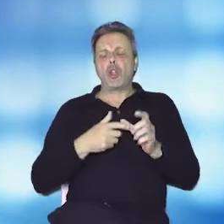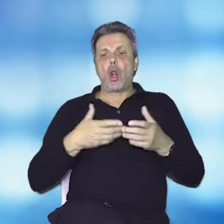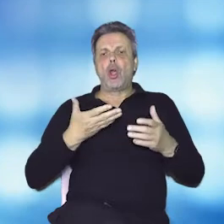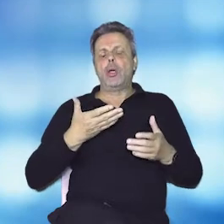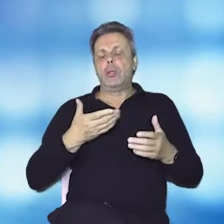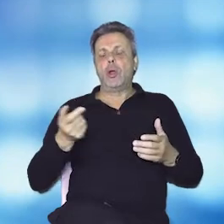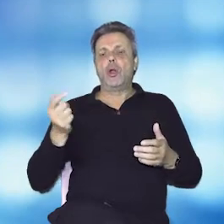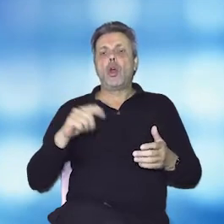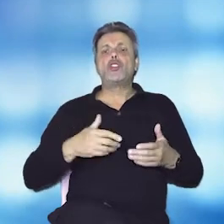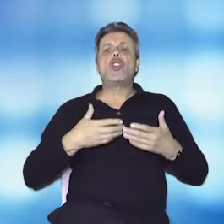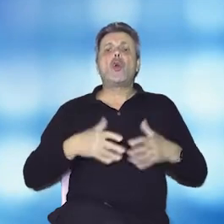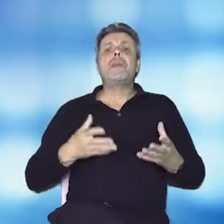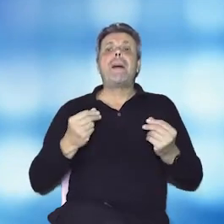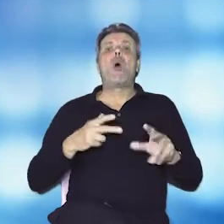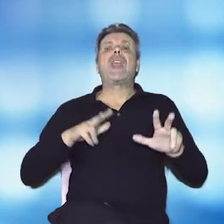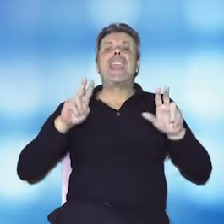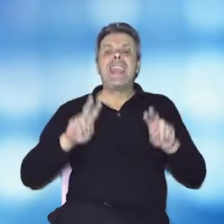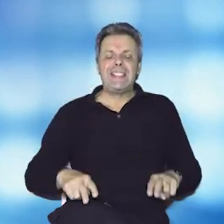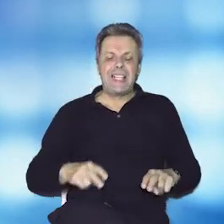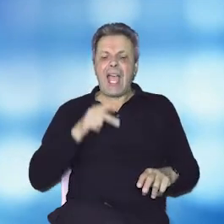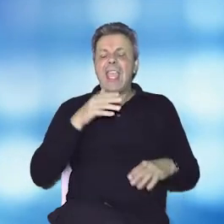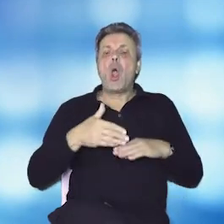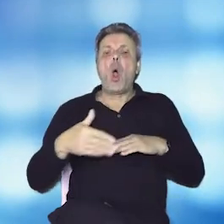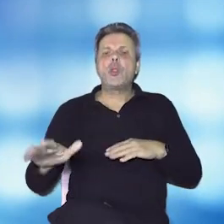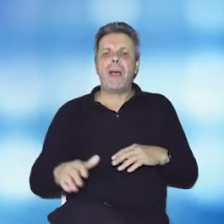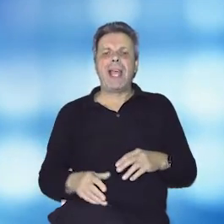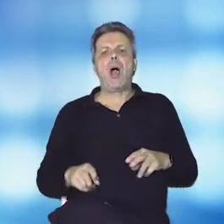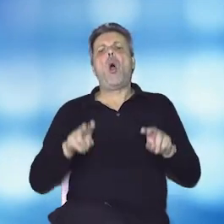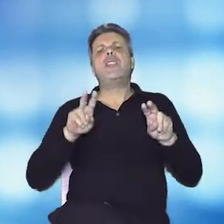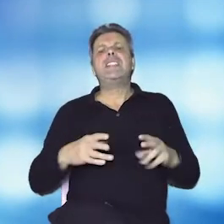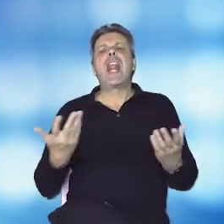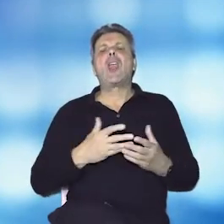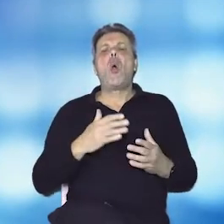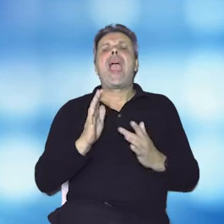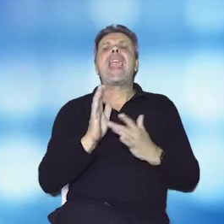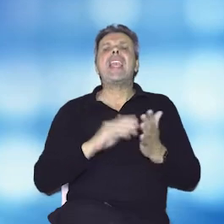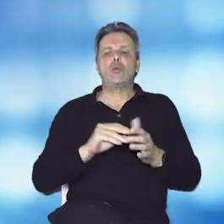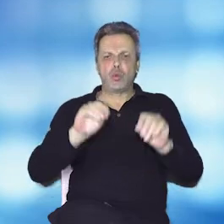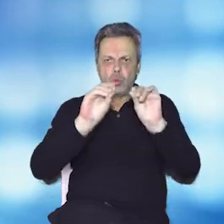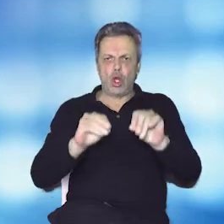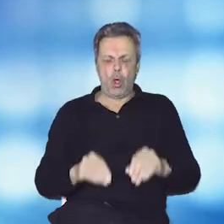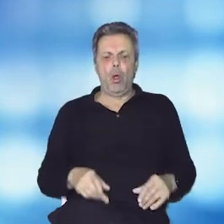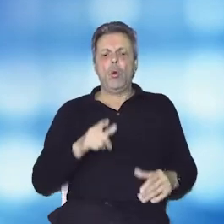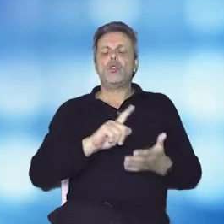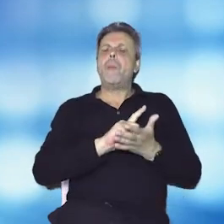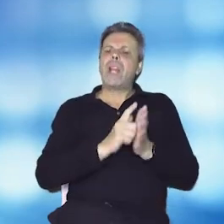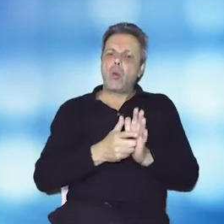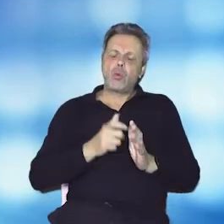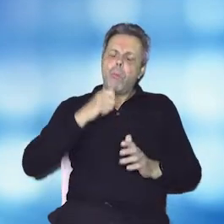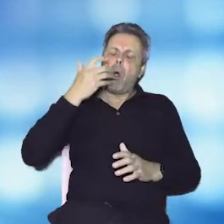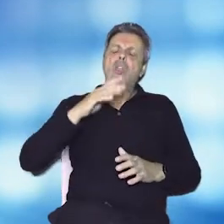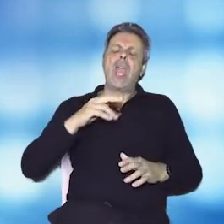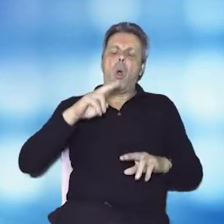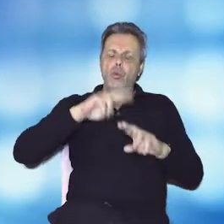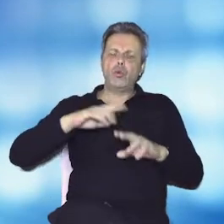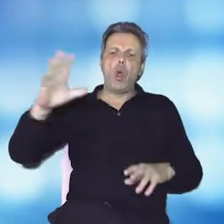gubitka mnogih istina i otpada od istine koju je Isus Krist naučavao. I u tom trenutku Gospodin je odlučio